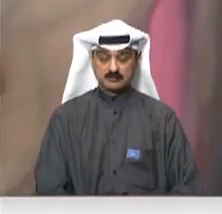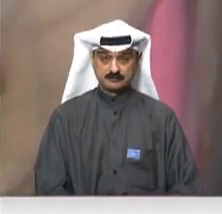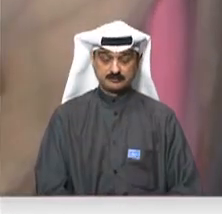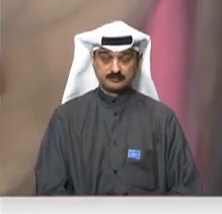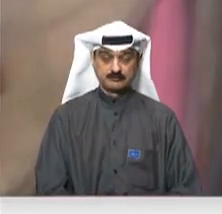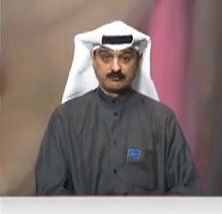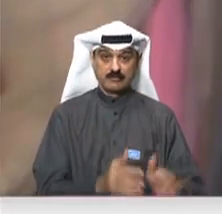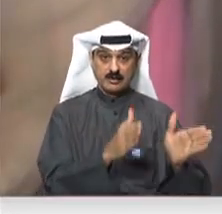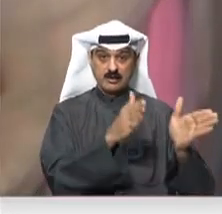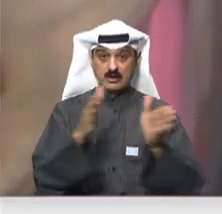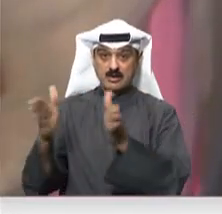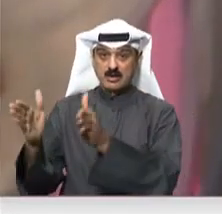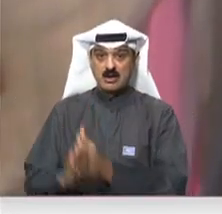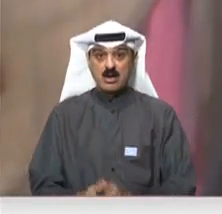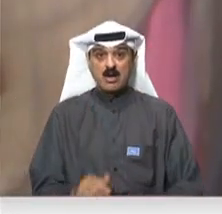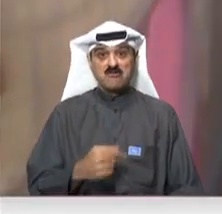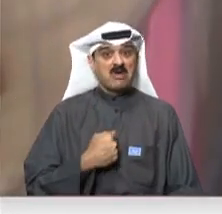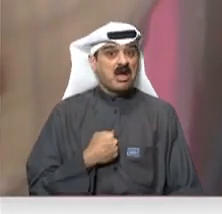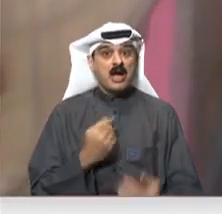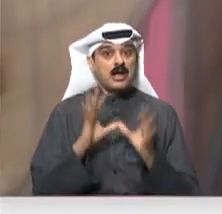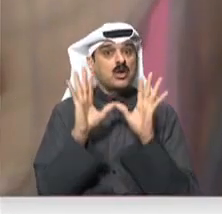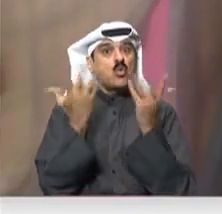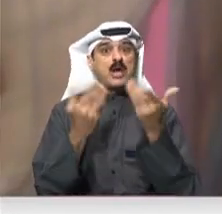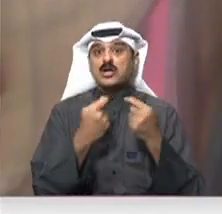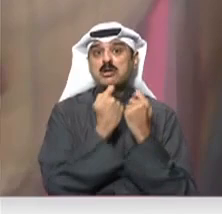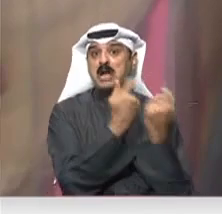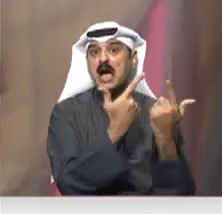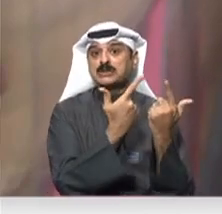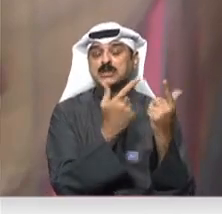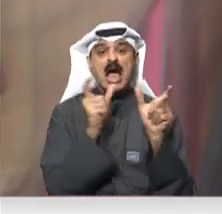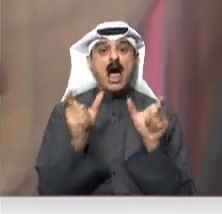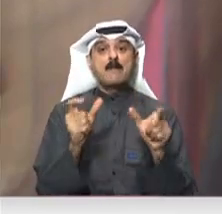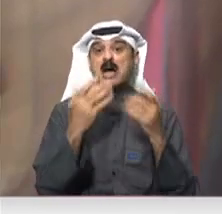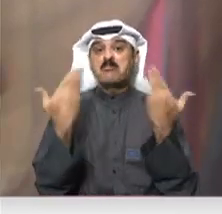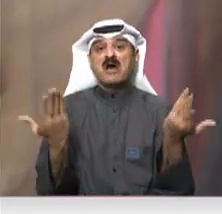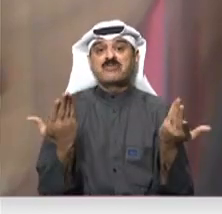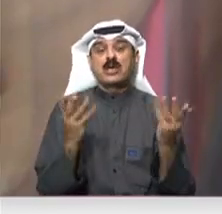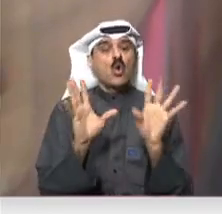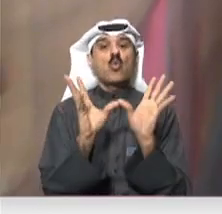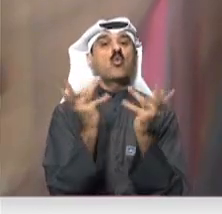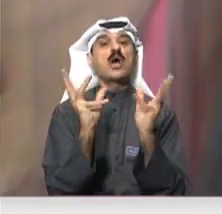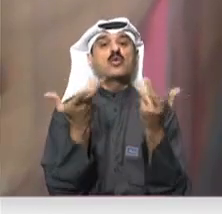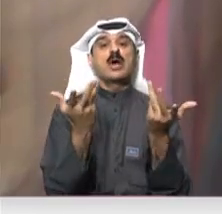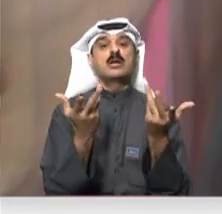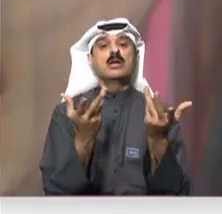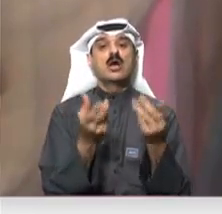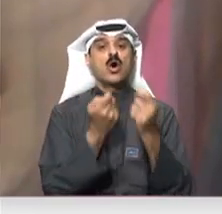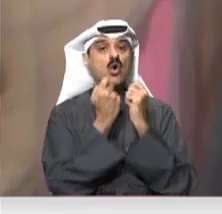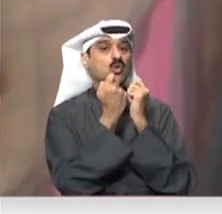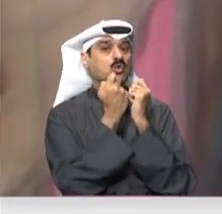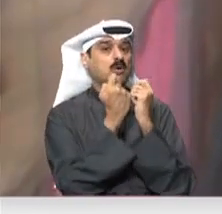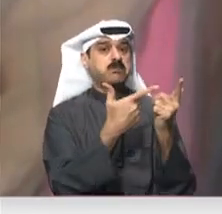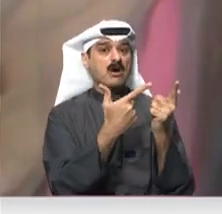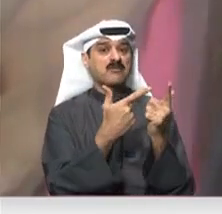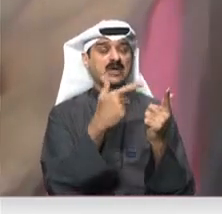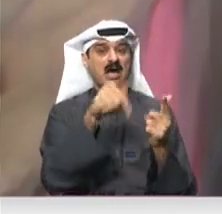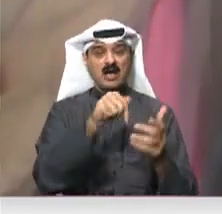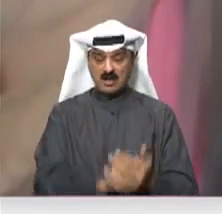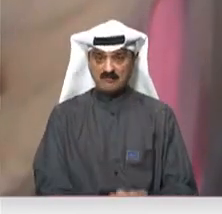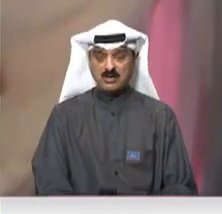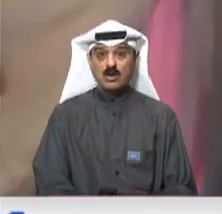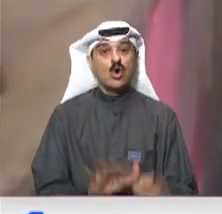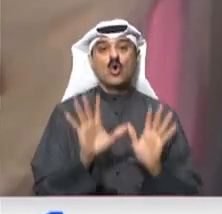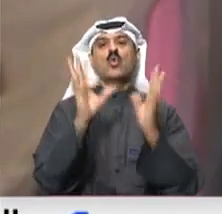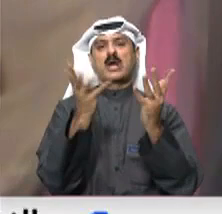بده ينزح بس وين ما كان امن في قالون على المواص روحوا دير على الصارت كلهم يعني شوشو فنحنا بدنا لو في